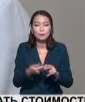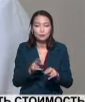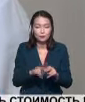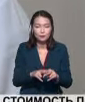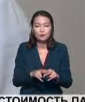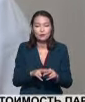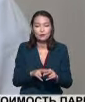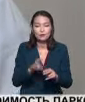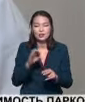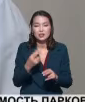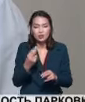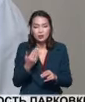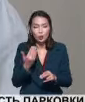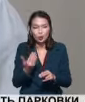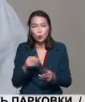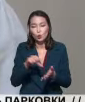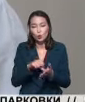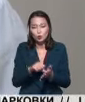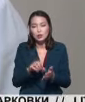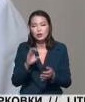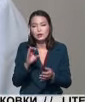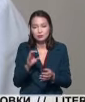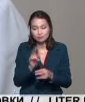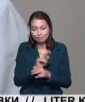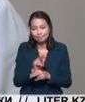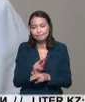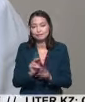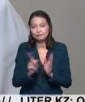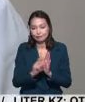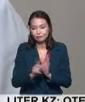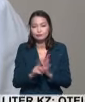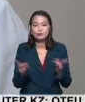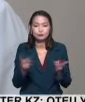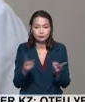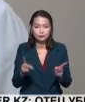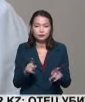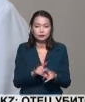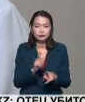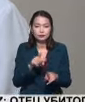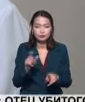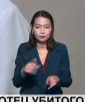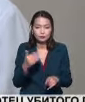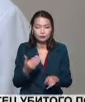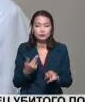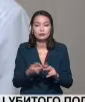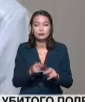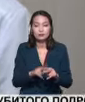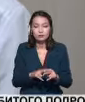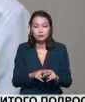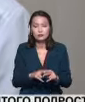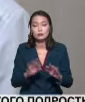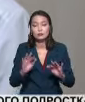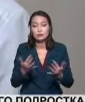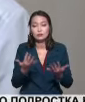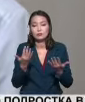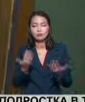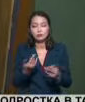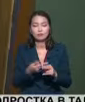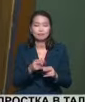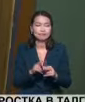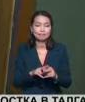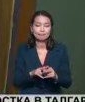учреждения стационарного типа. Ну, дом престарелых, я думаю. Психиатрическая больница в данном случае была ей не